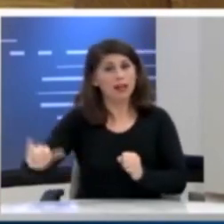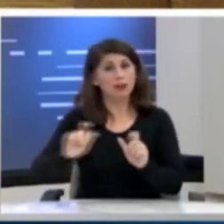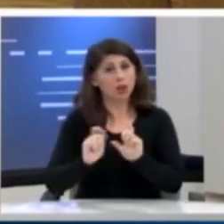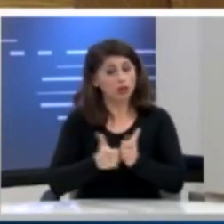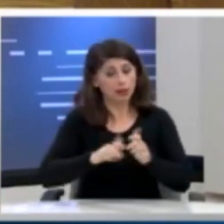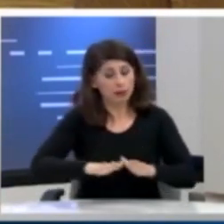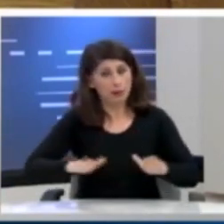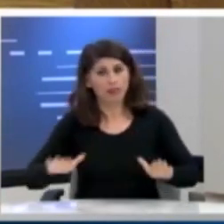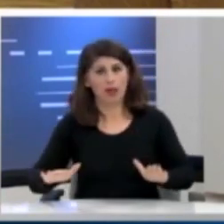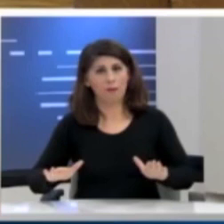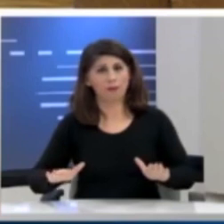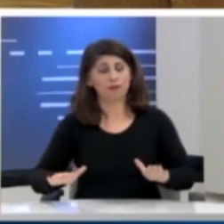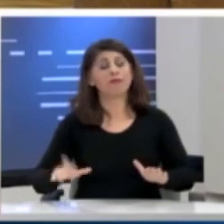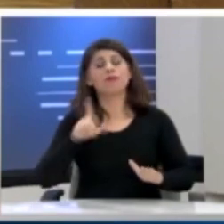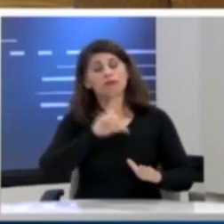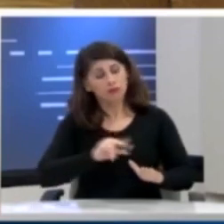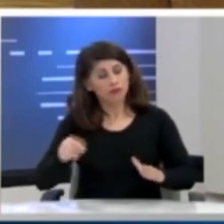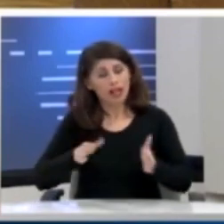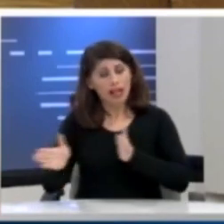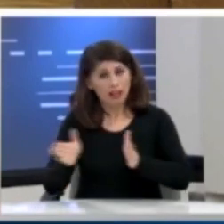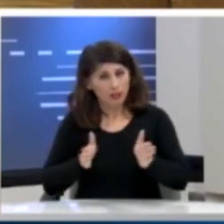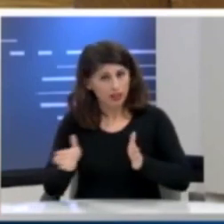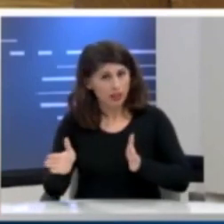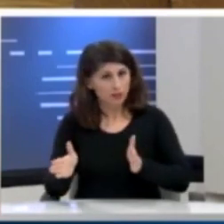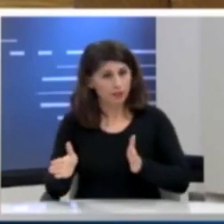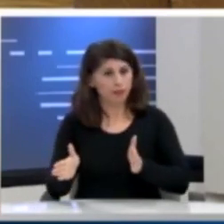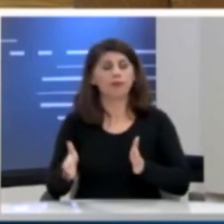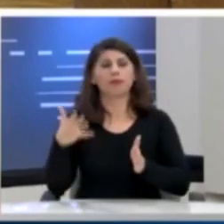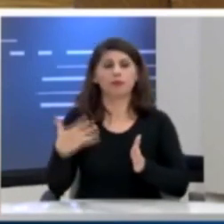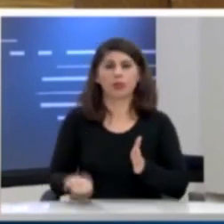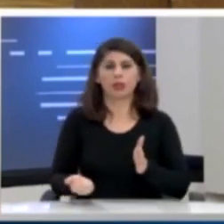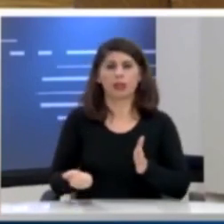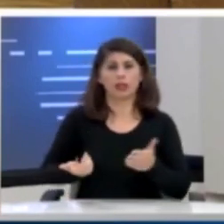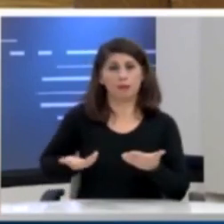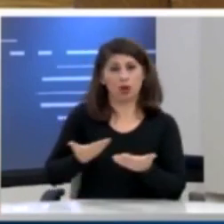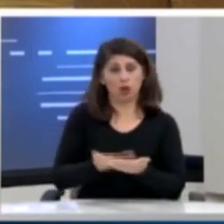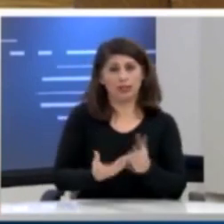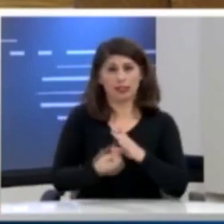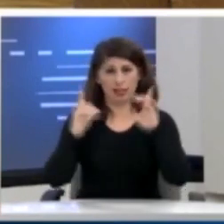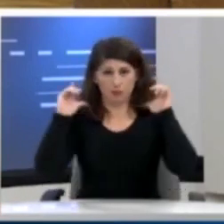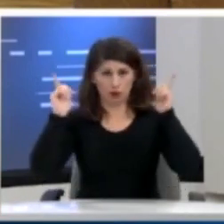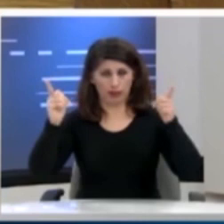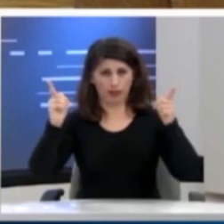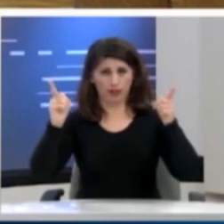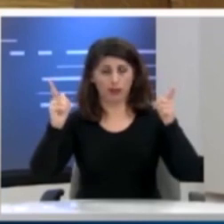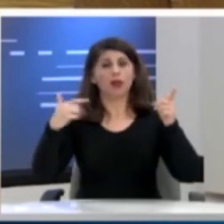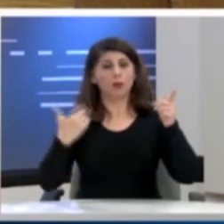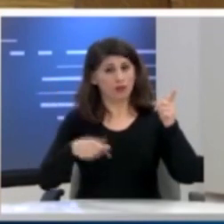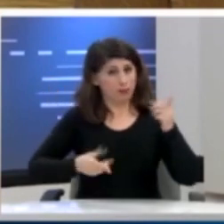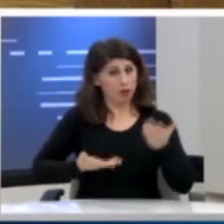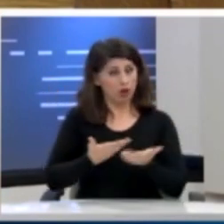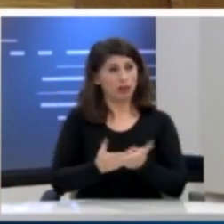τους, από τα παιδιά τους. Στην ίδια κατεύθυνση κινείται και η πρόταση της Νέας Δημοκρατίας, η